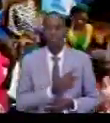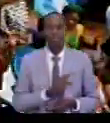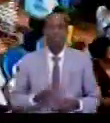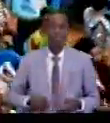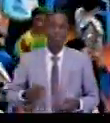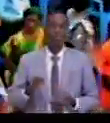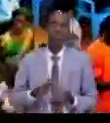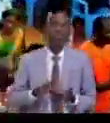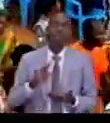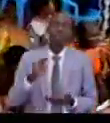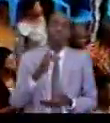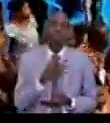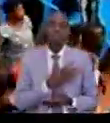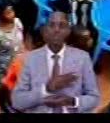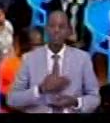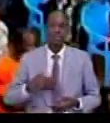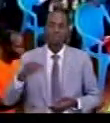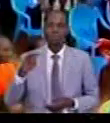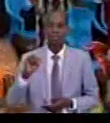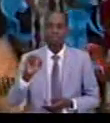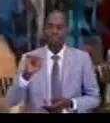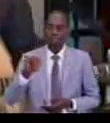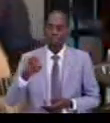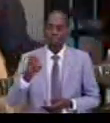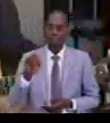Roi de gloire et de majesté,